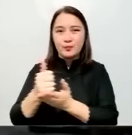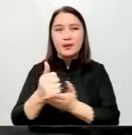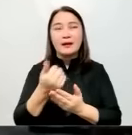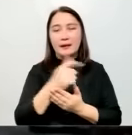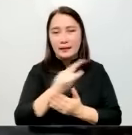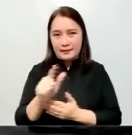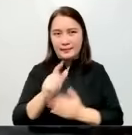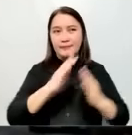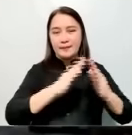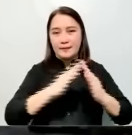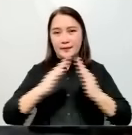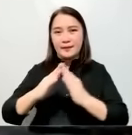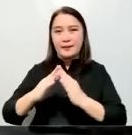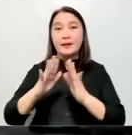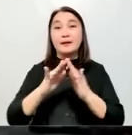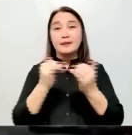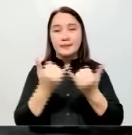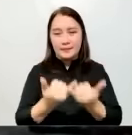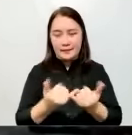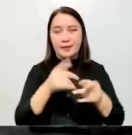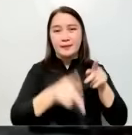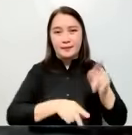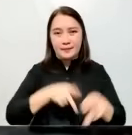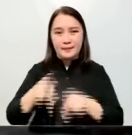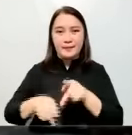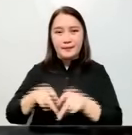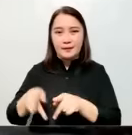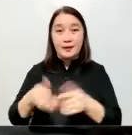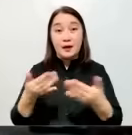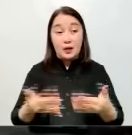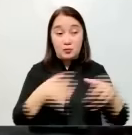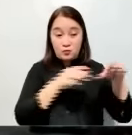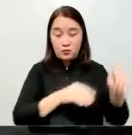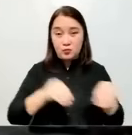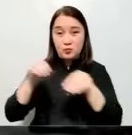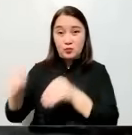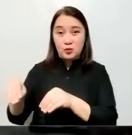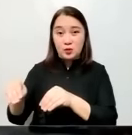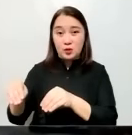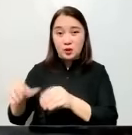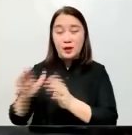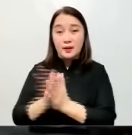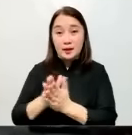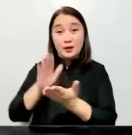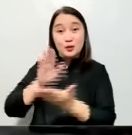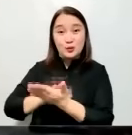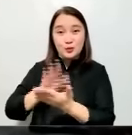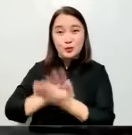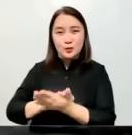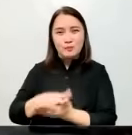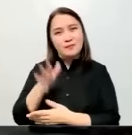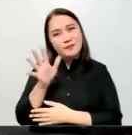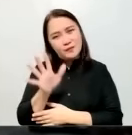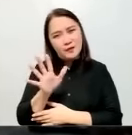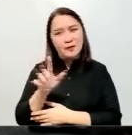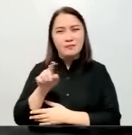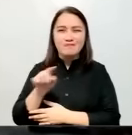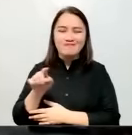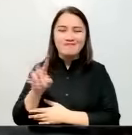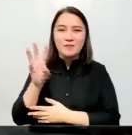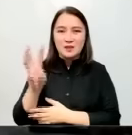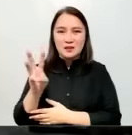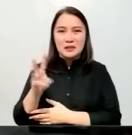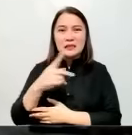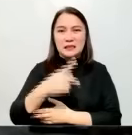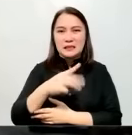yan, and dito muna nananatili sa mga evacuation center sa mga paarala na nasa 5 hanggang 6 na kilometro yung